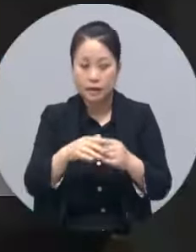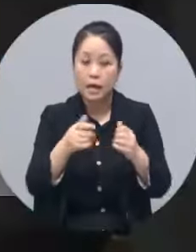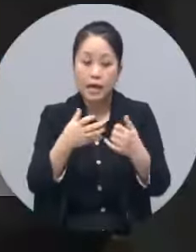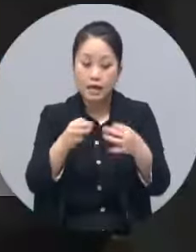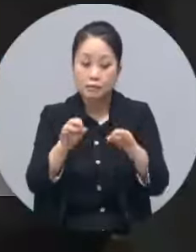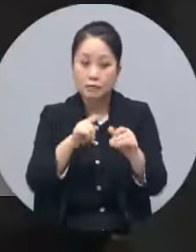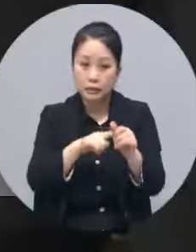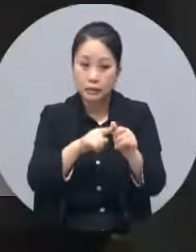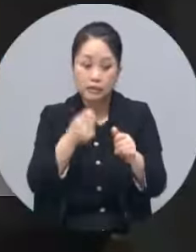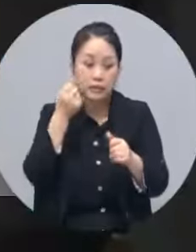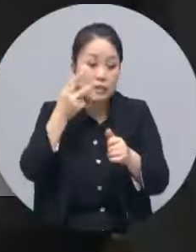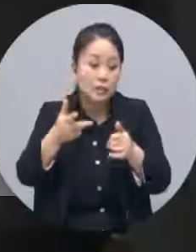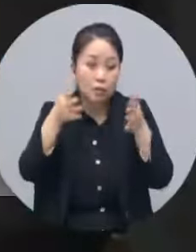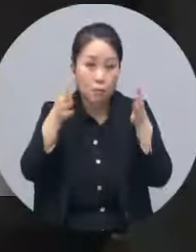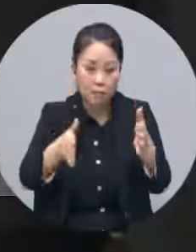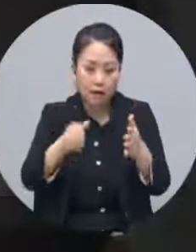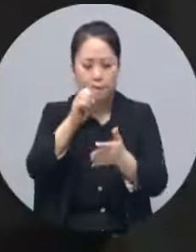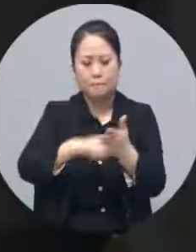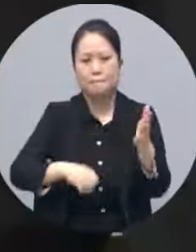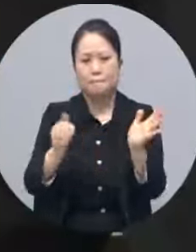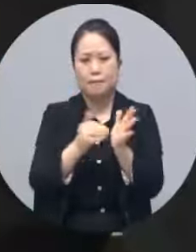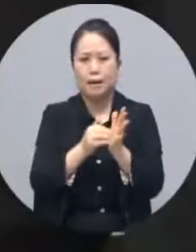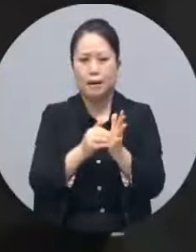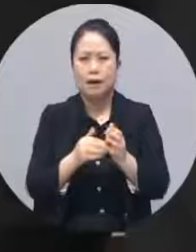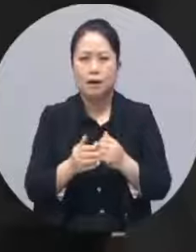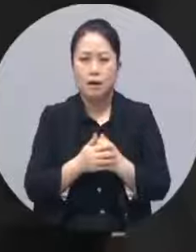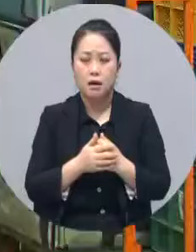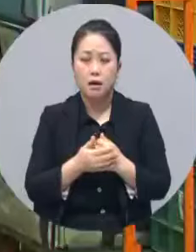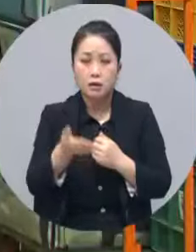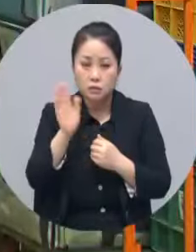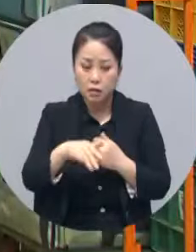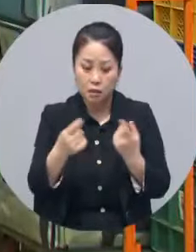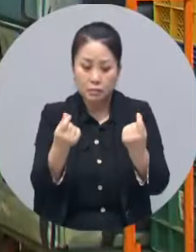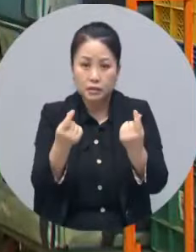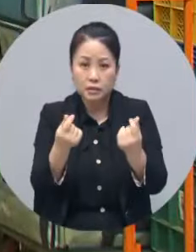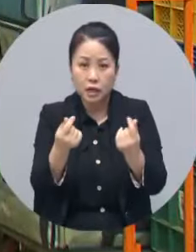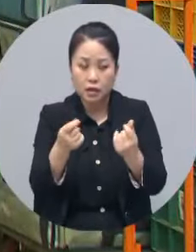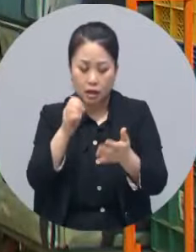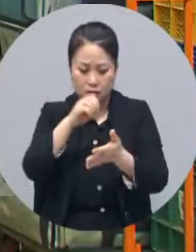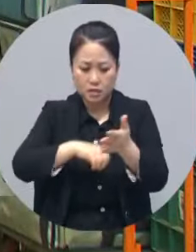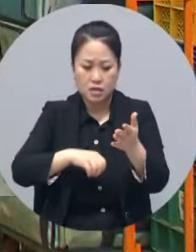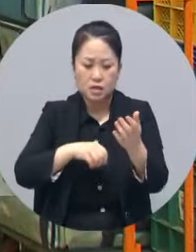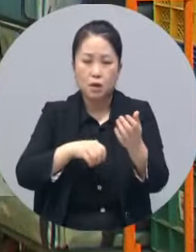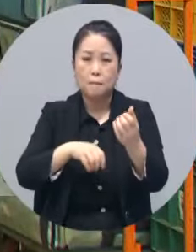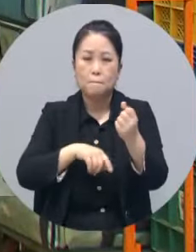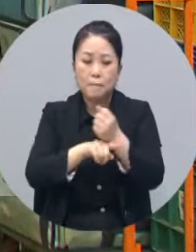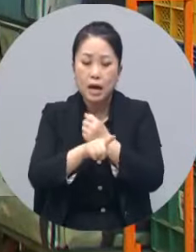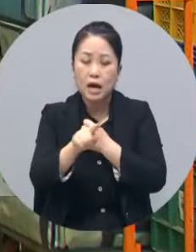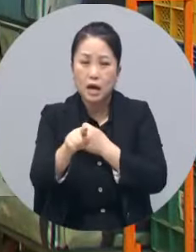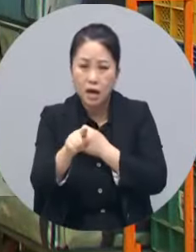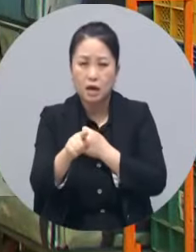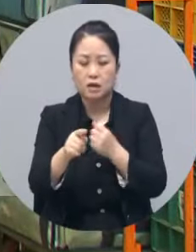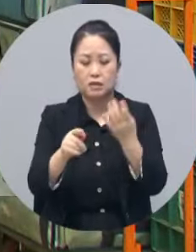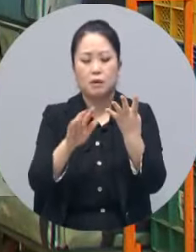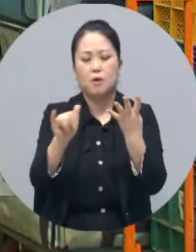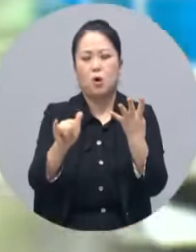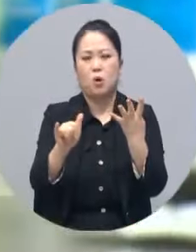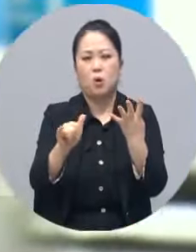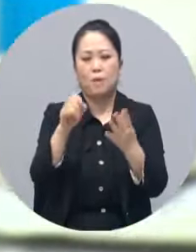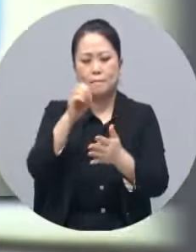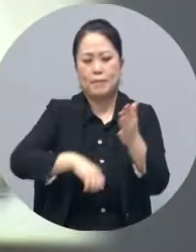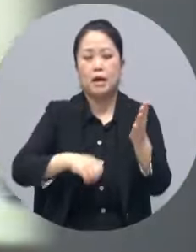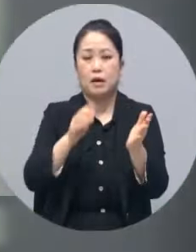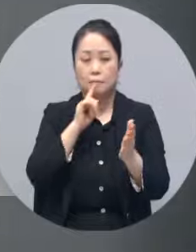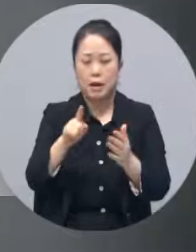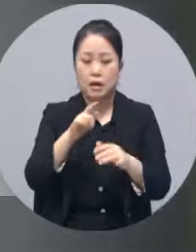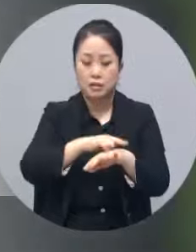지 7개월 만에 퇴사했습니다. 그런데 비슷한 이유로 센터를 나온 피해자가 지난 1년 새 무려 4명.